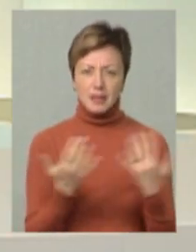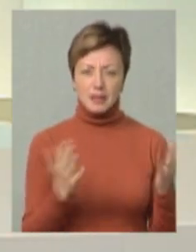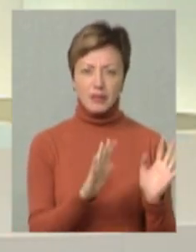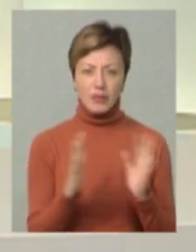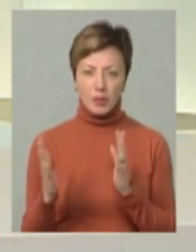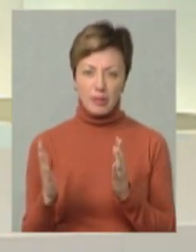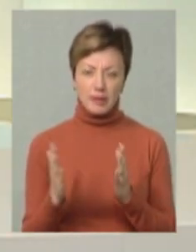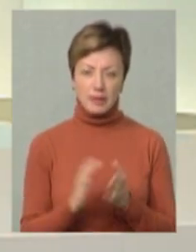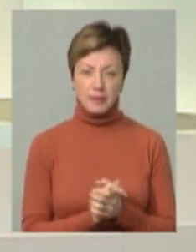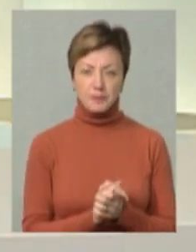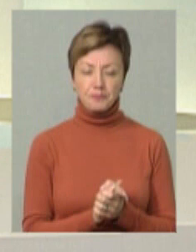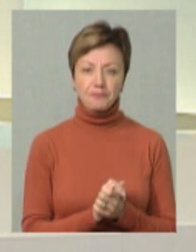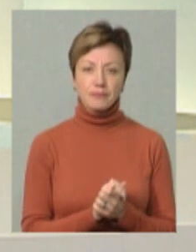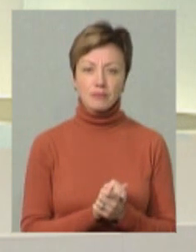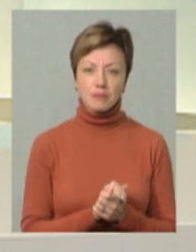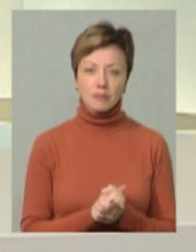Є різні випадки, і є